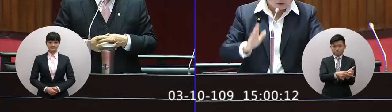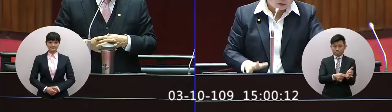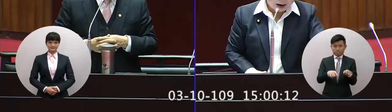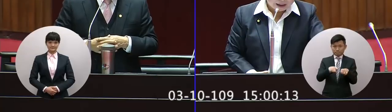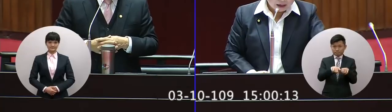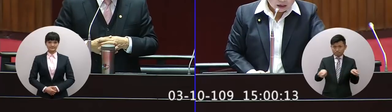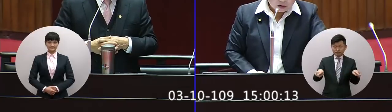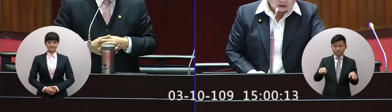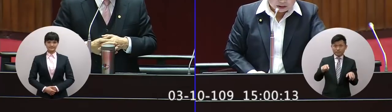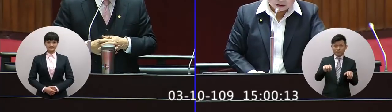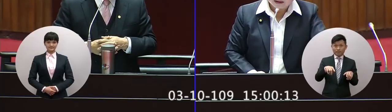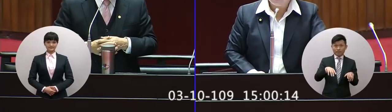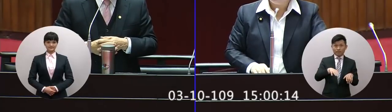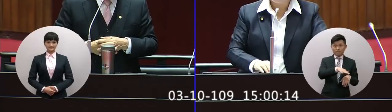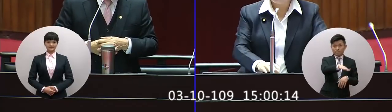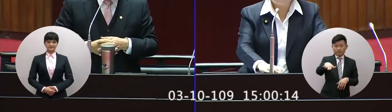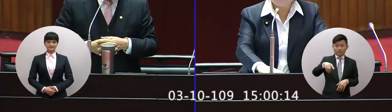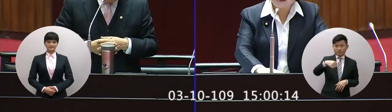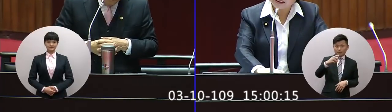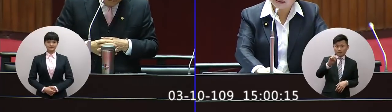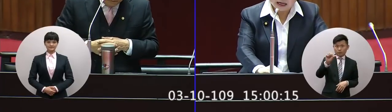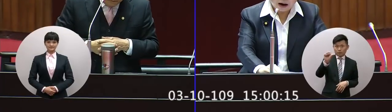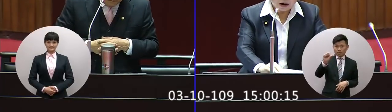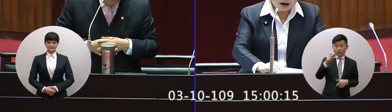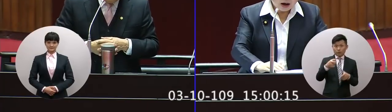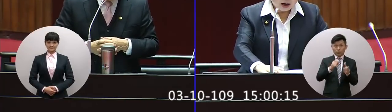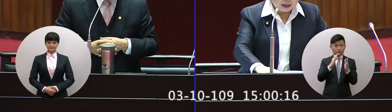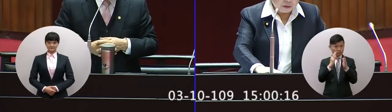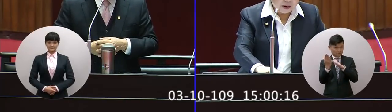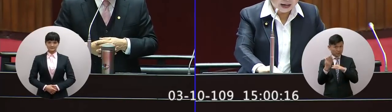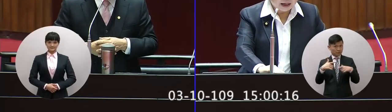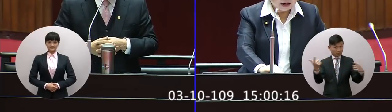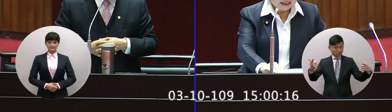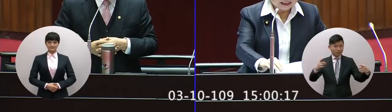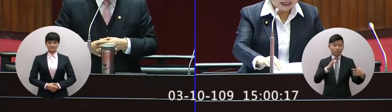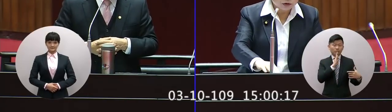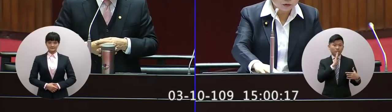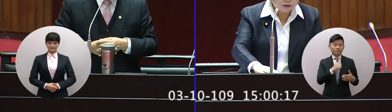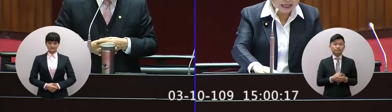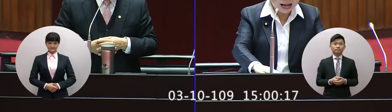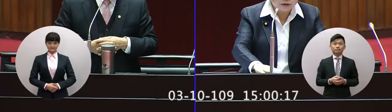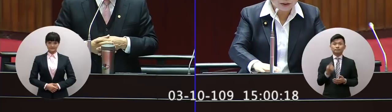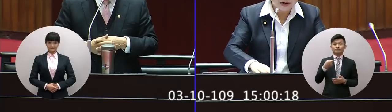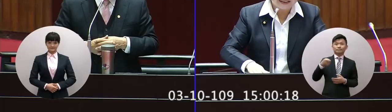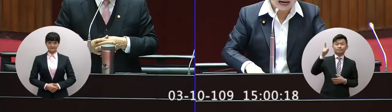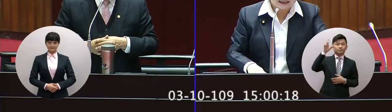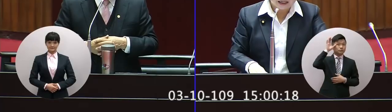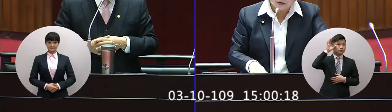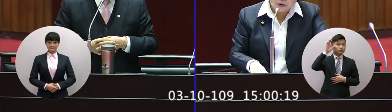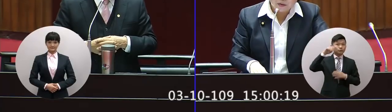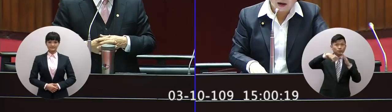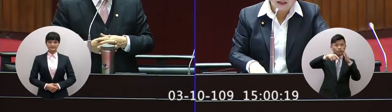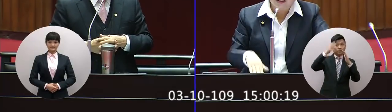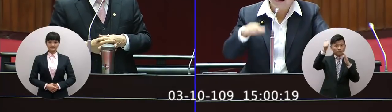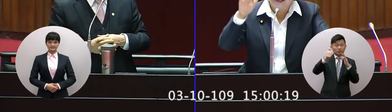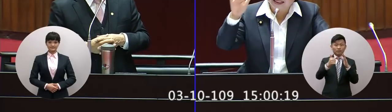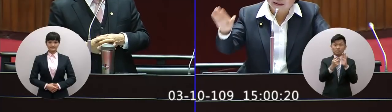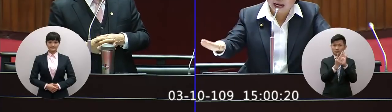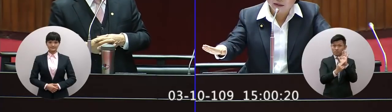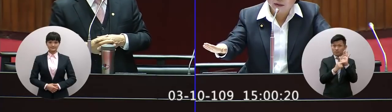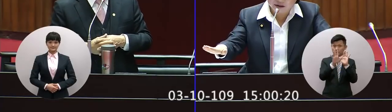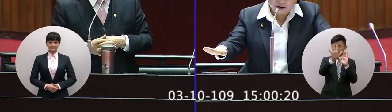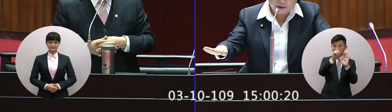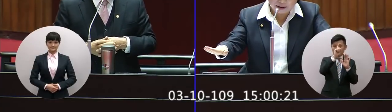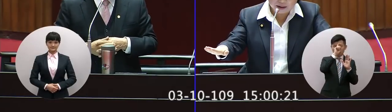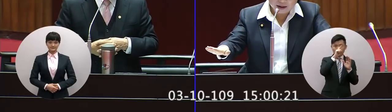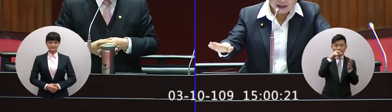积105万公顷，所以本席请教，因为前苏家全院长也说过，希望迁